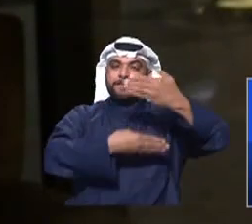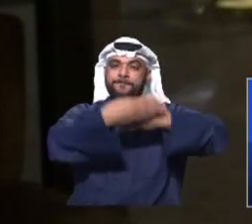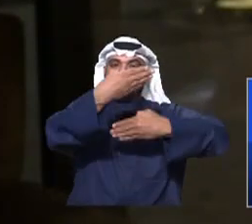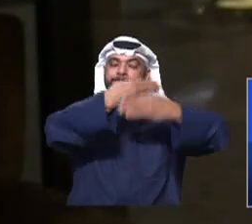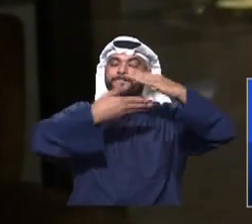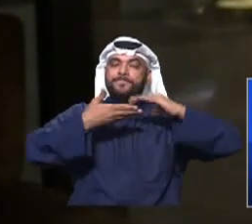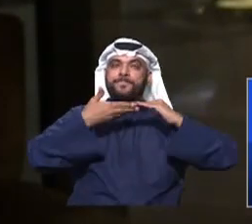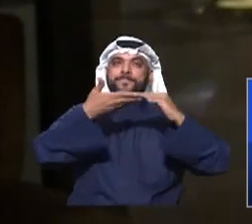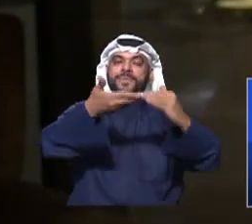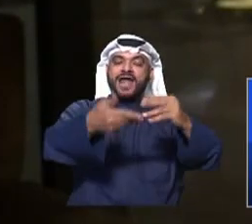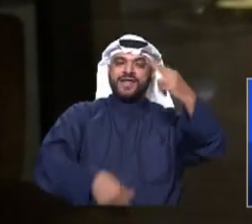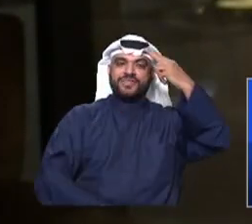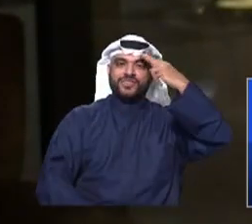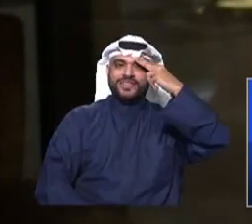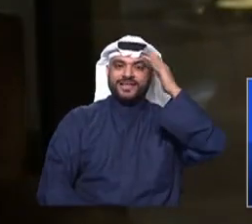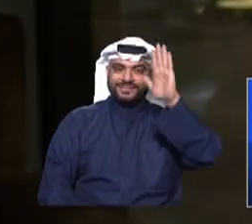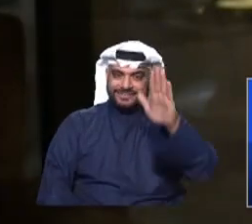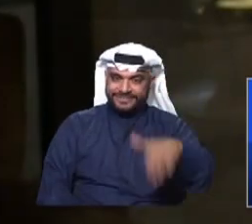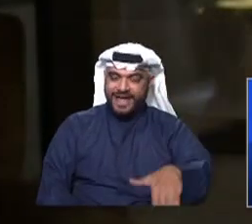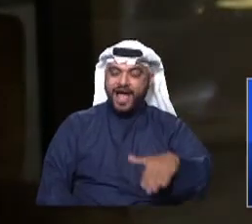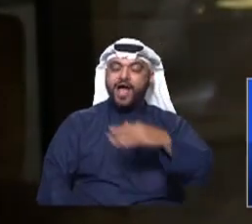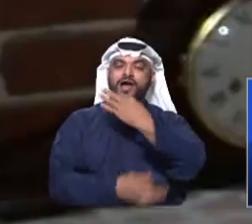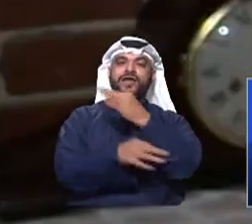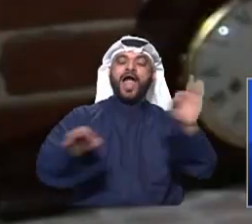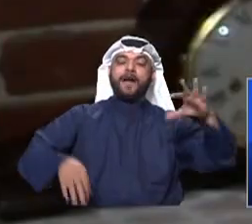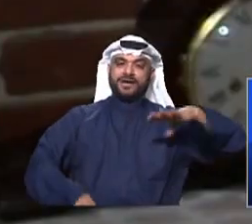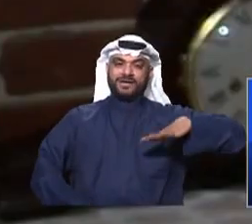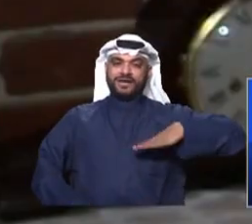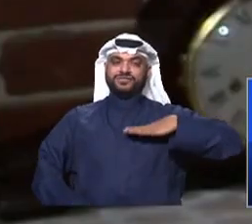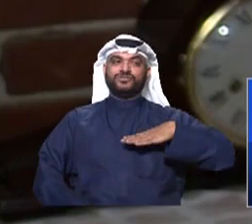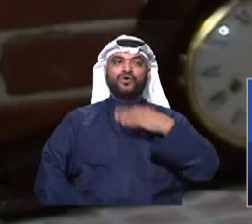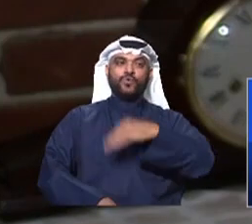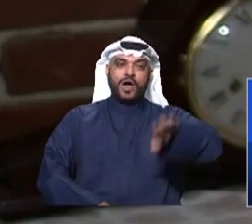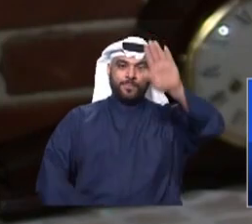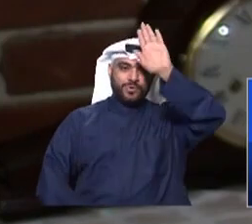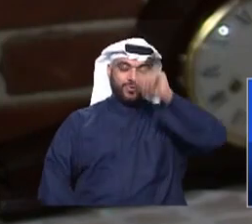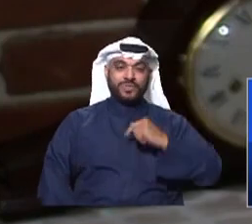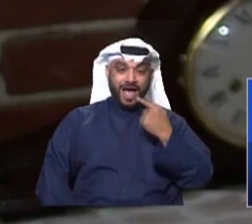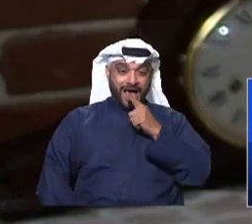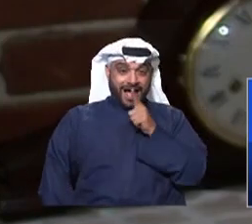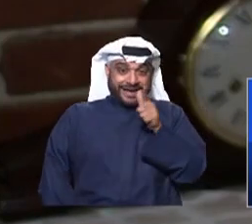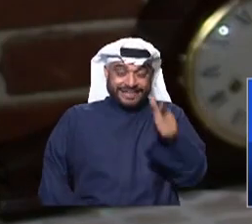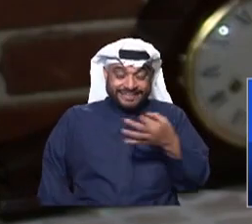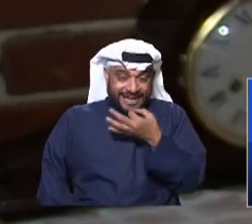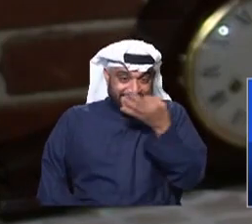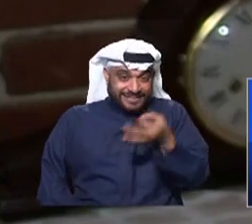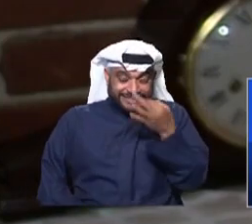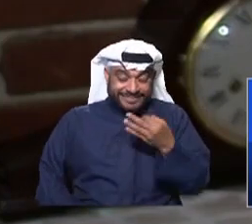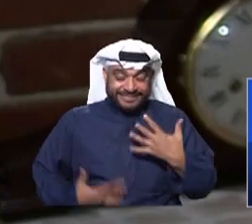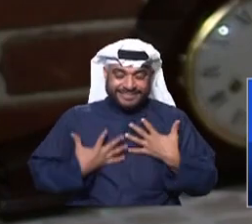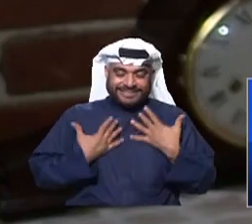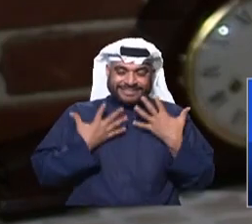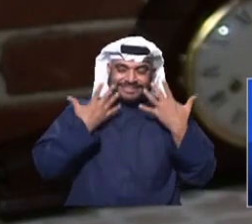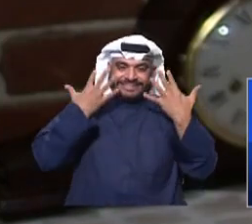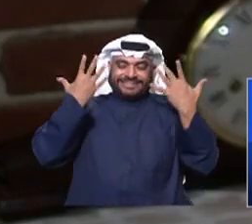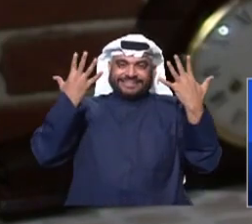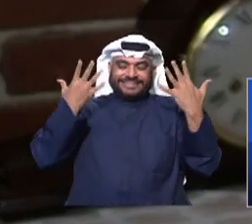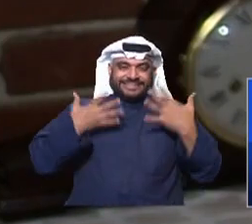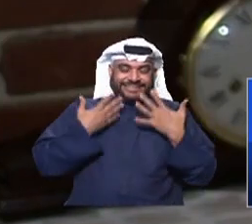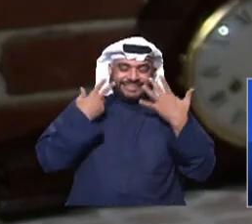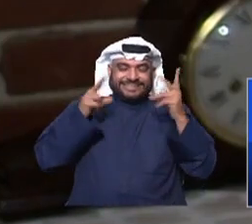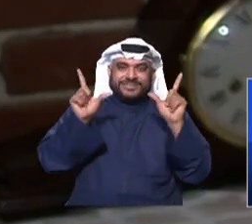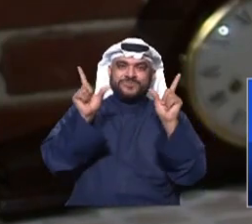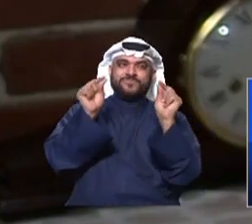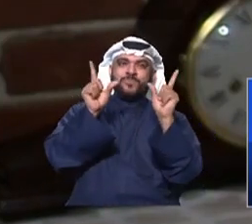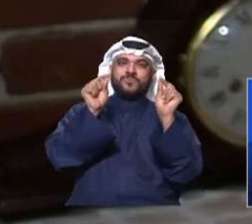هذا الوطن من أئمة وملوك ومواطنين. صراحة أنا ما أدري وش أقول، لكن اليوم هذا مميز